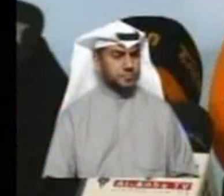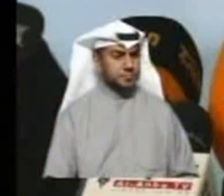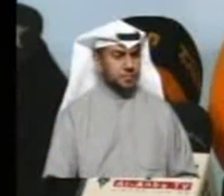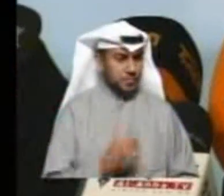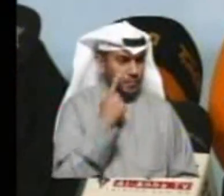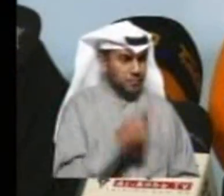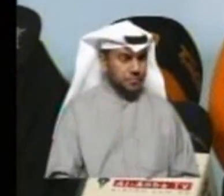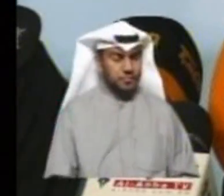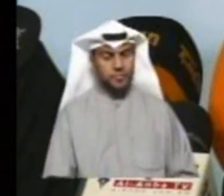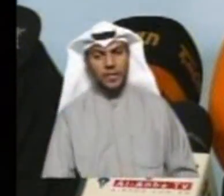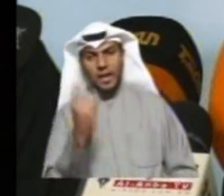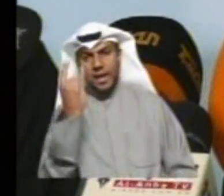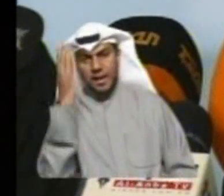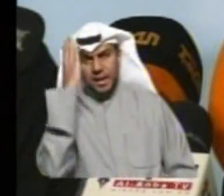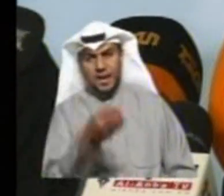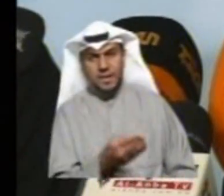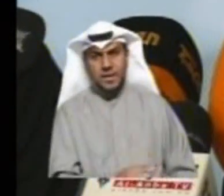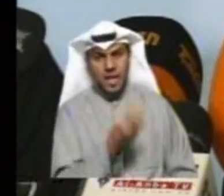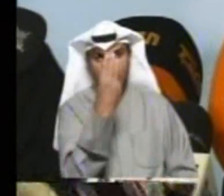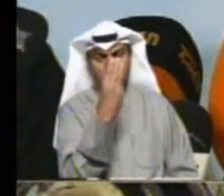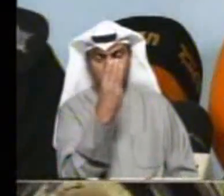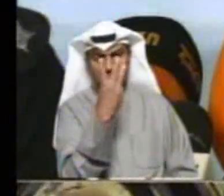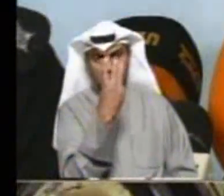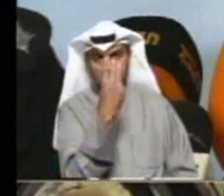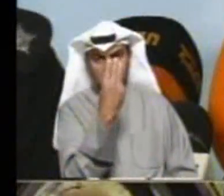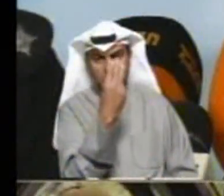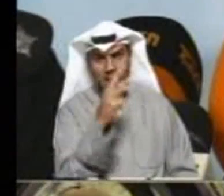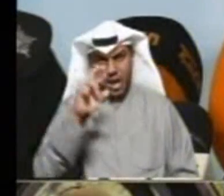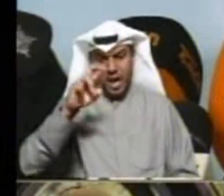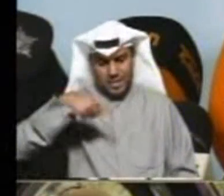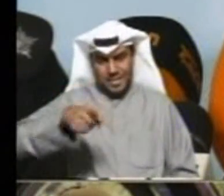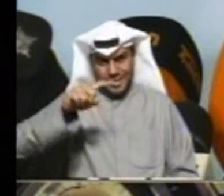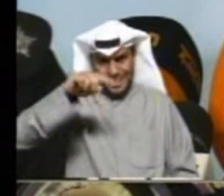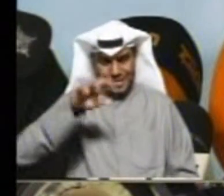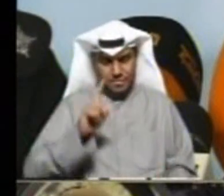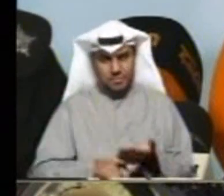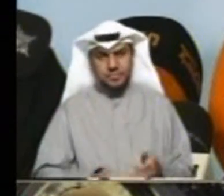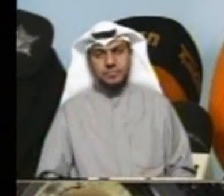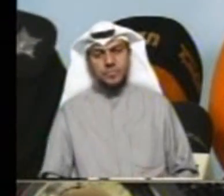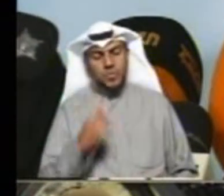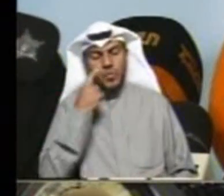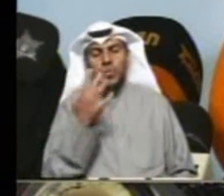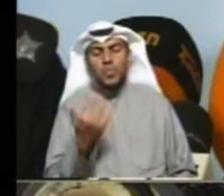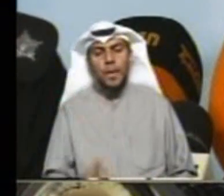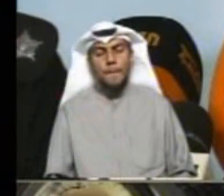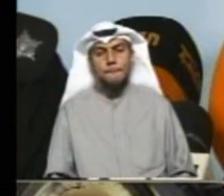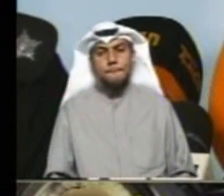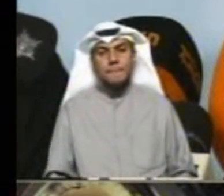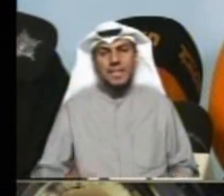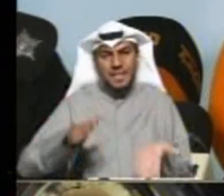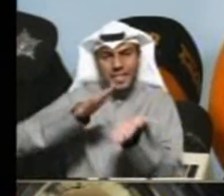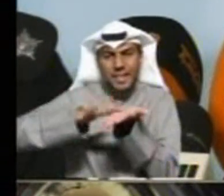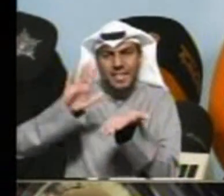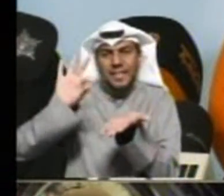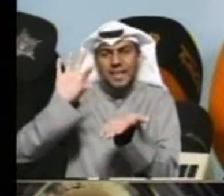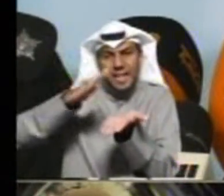اعتبارا من 10/3 من 10/3 اتخاذ الإجراءات التالية: إلغاء العمل بملصق